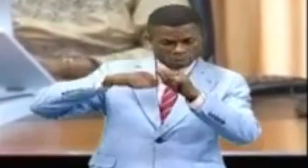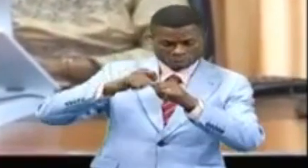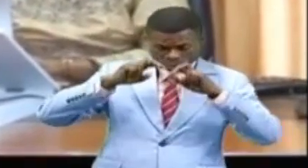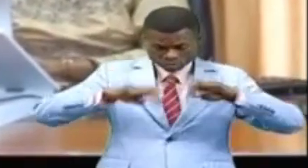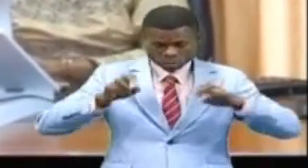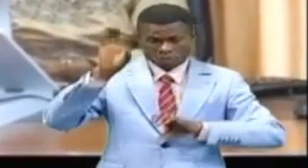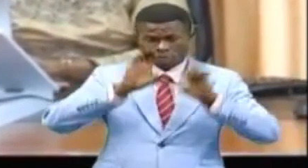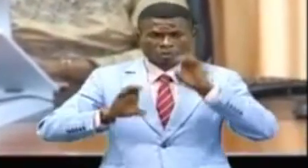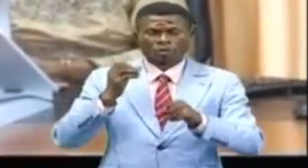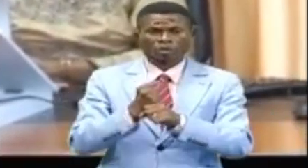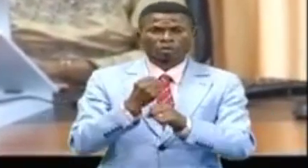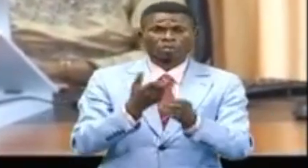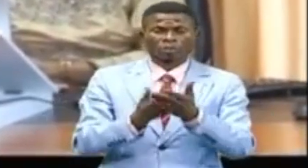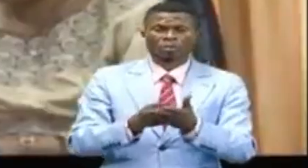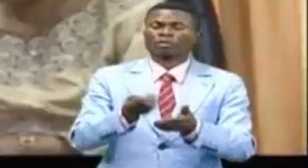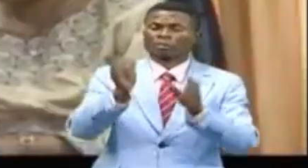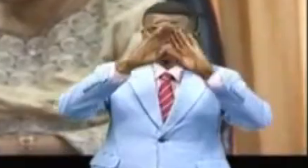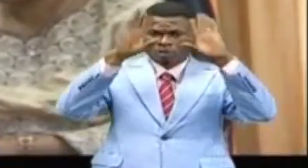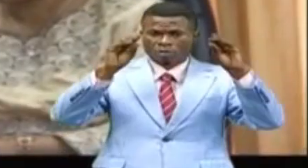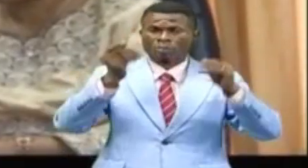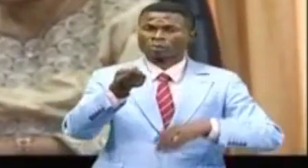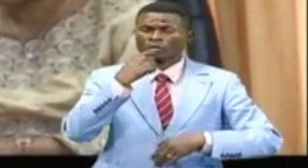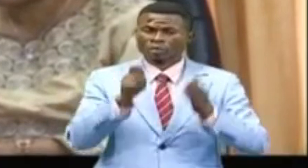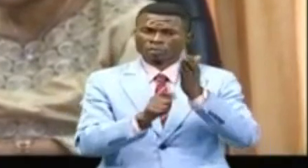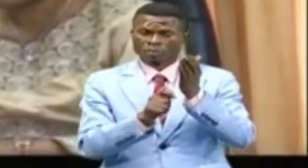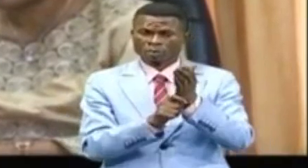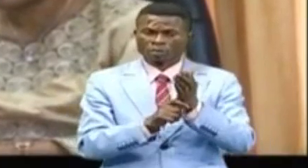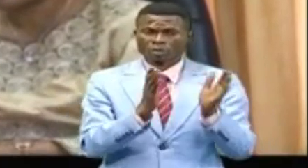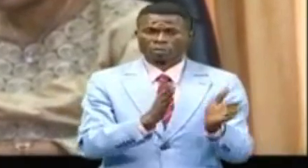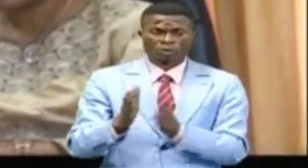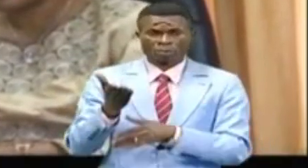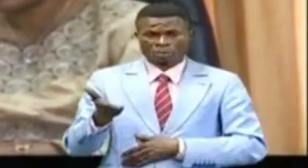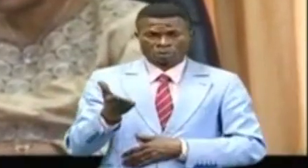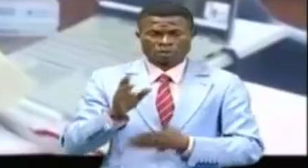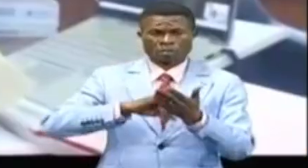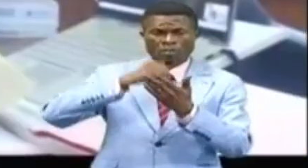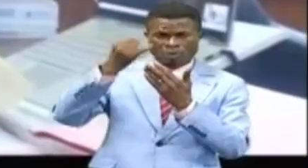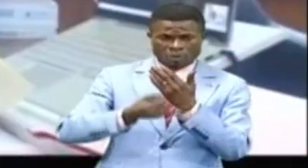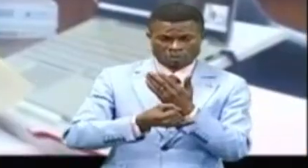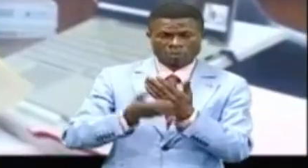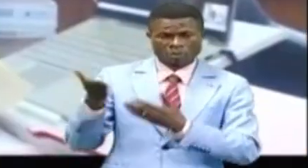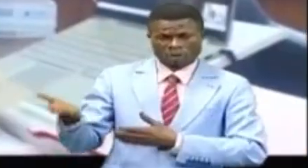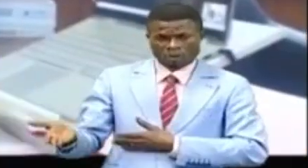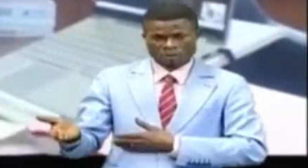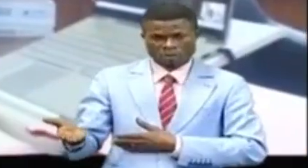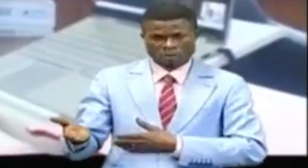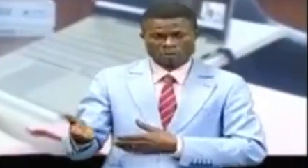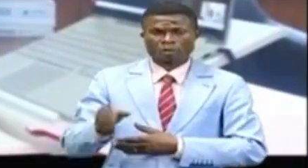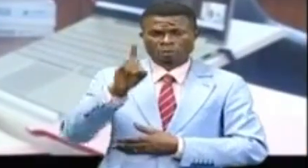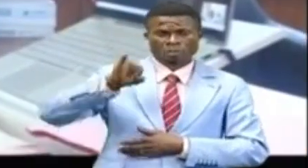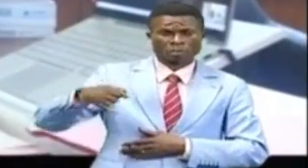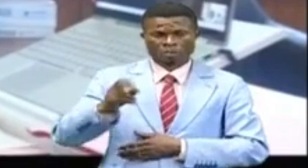en phytothérapie, pharmacopée africaine et technologie pharmaceutique REPAT et projet d'autre part, de joint